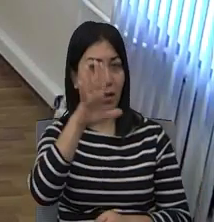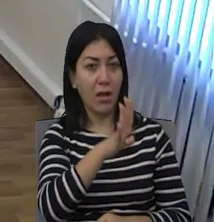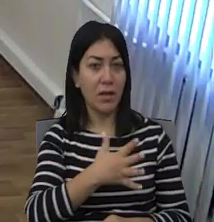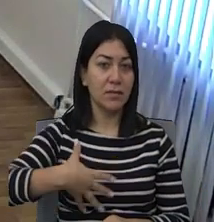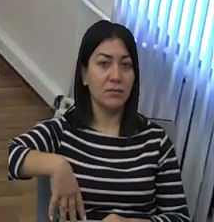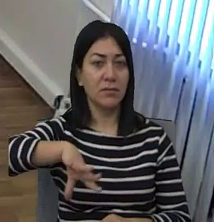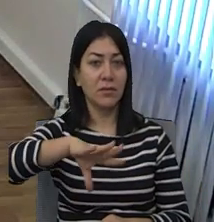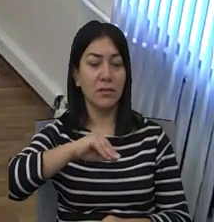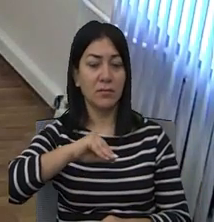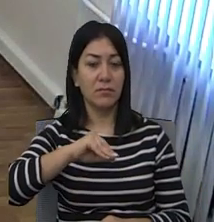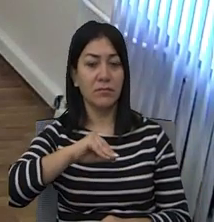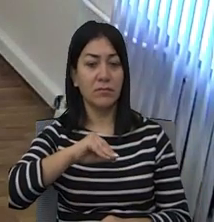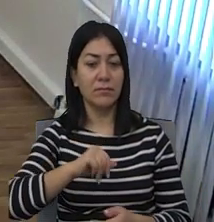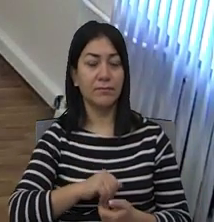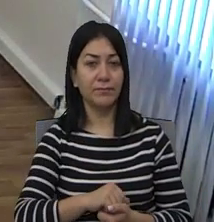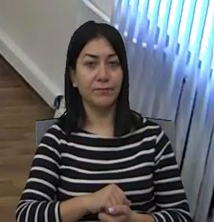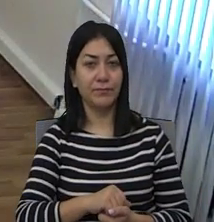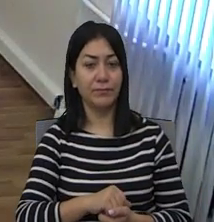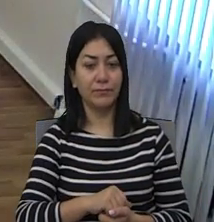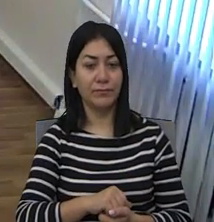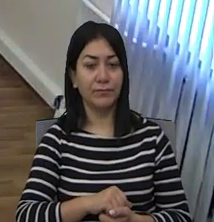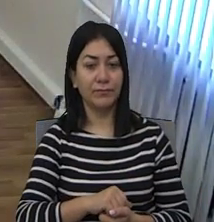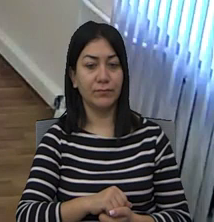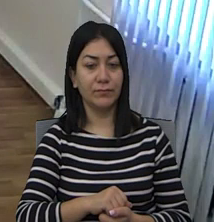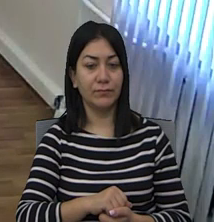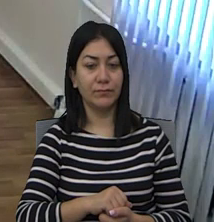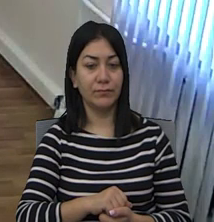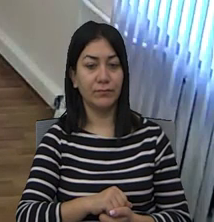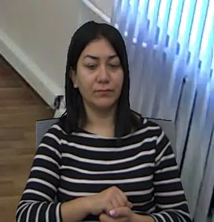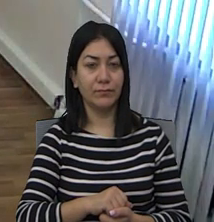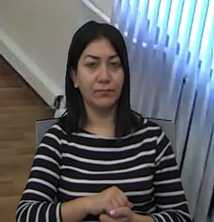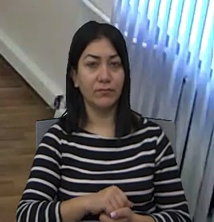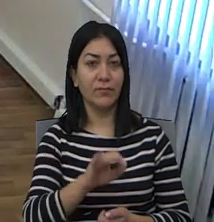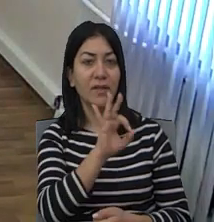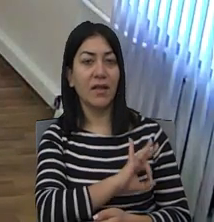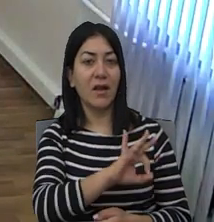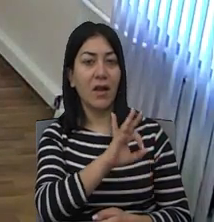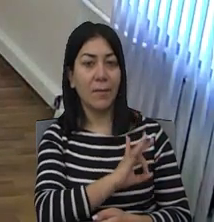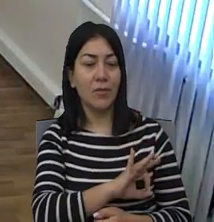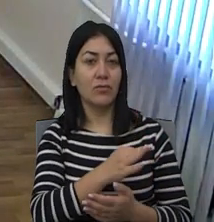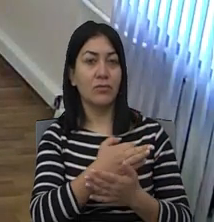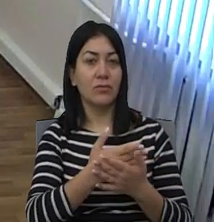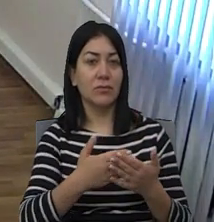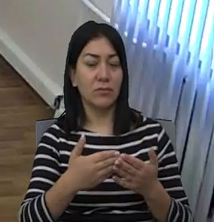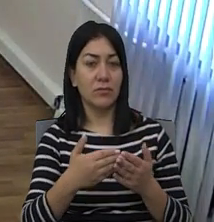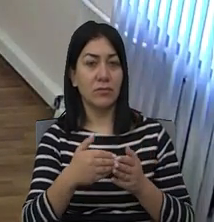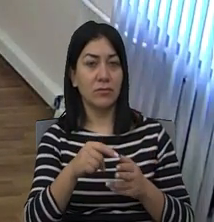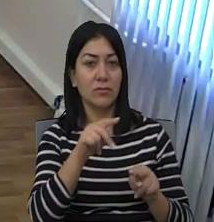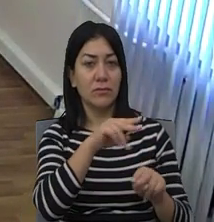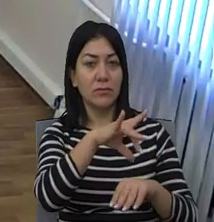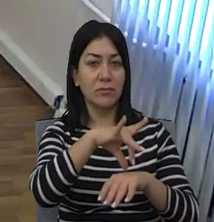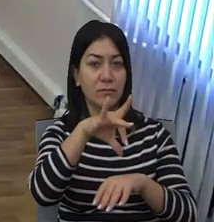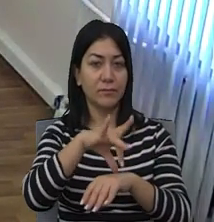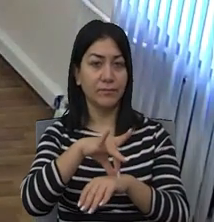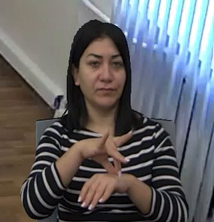այդ ծախսերի եւ ոչ ֆորմալ ստացված եկամուտների, նաեւ ոչ դրամային տեսքով